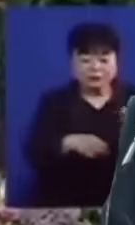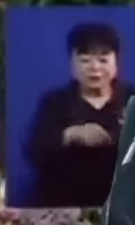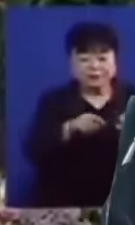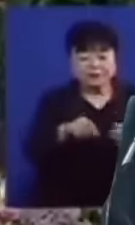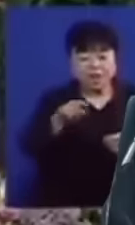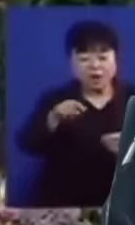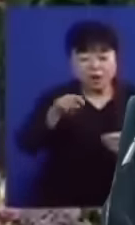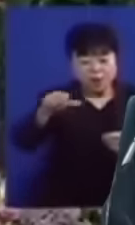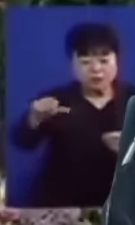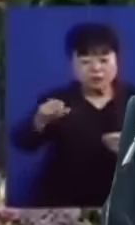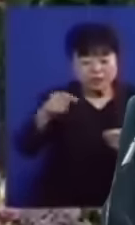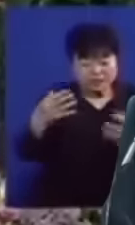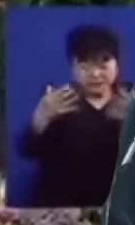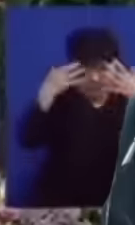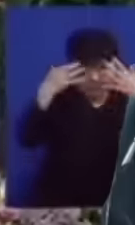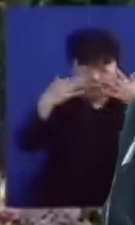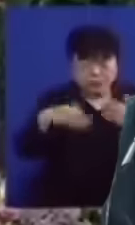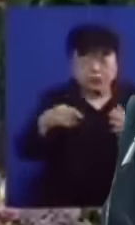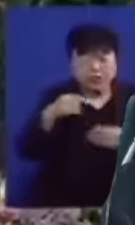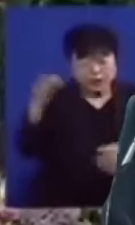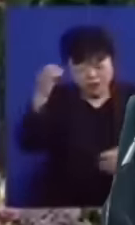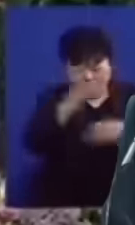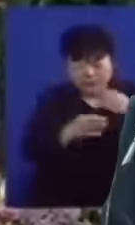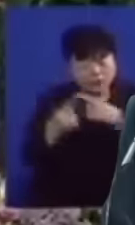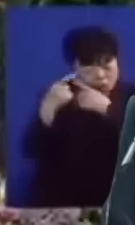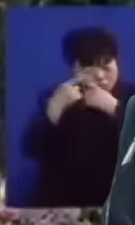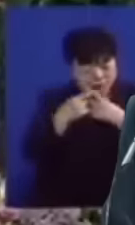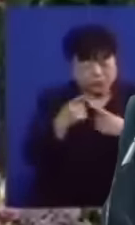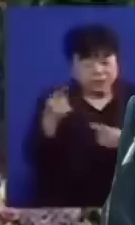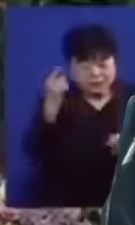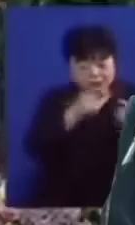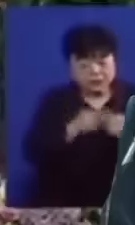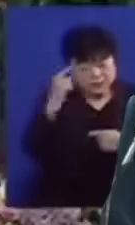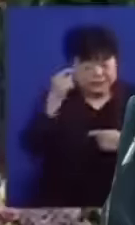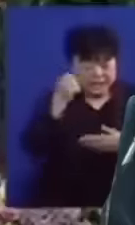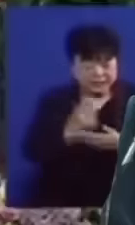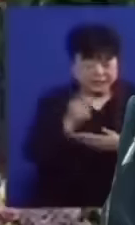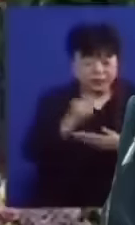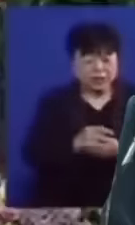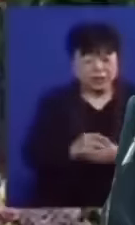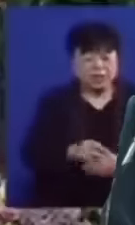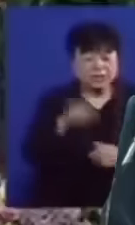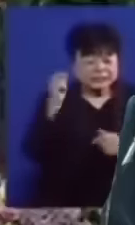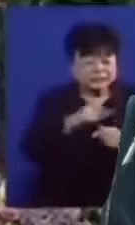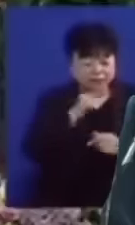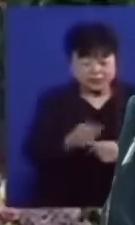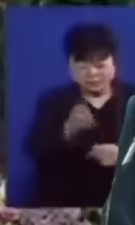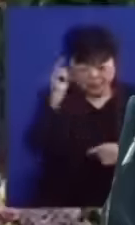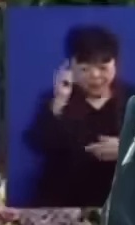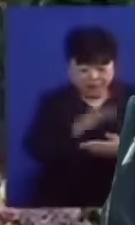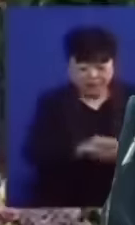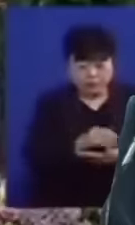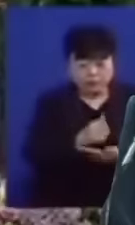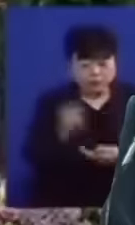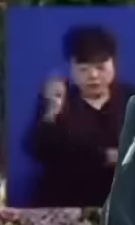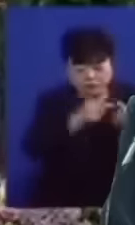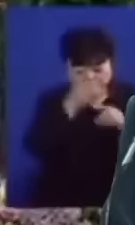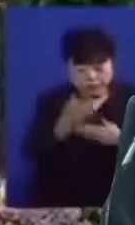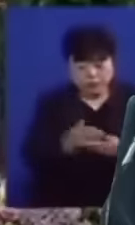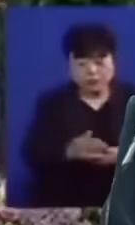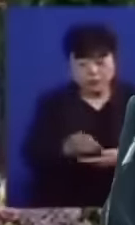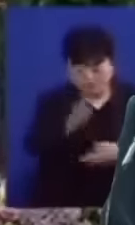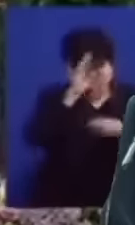우리의 허물 때문이요 그가 상하면 우리의 죄악 때문이라. 그가 징계를 받으면 우리가 평화를 누리고 그가 채찍에 맞으면 우리는